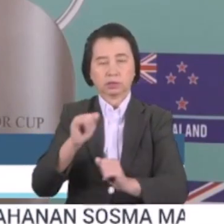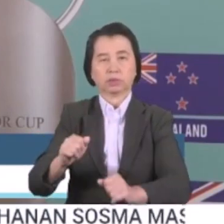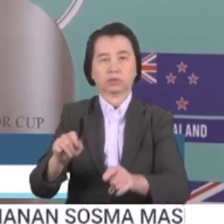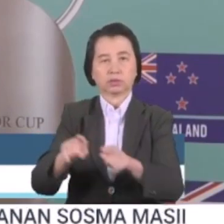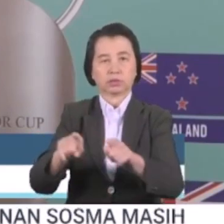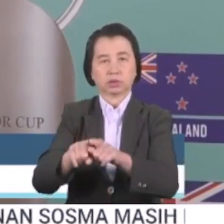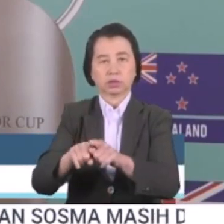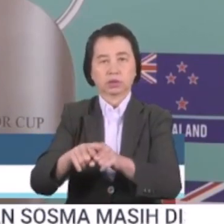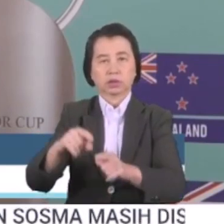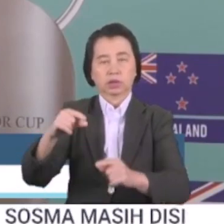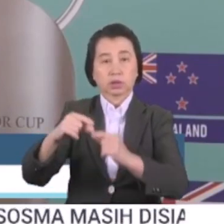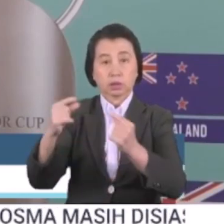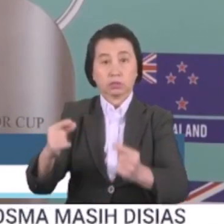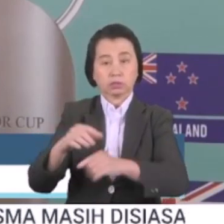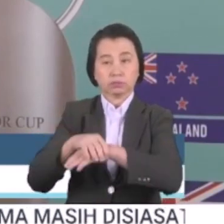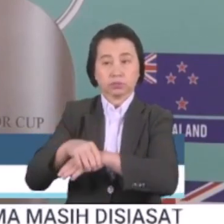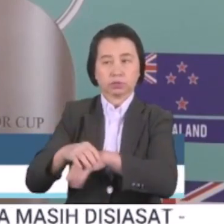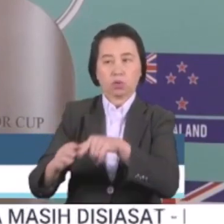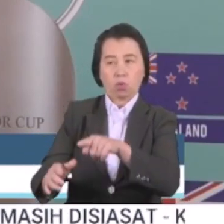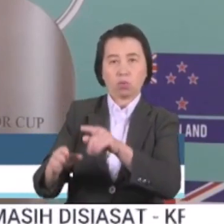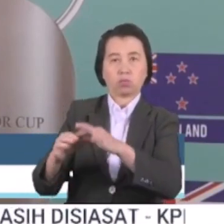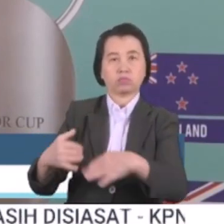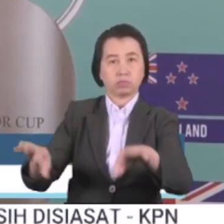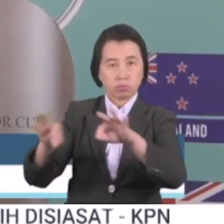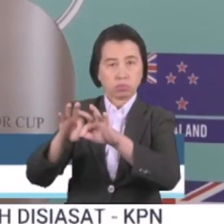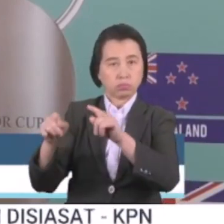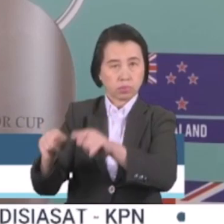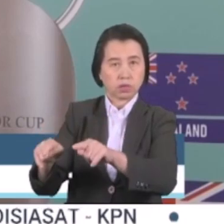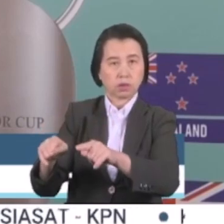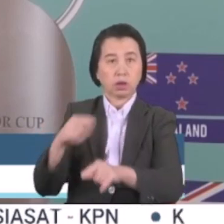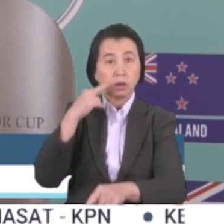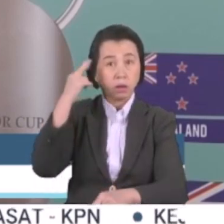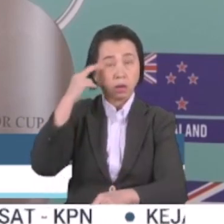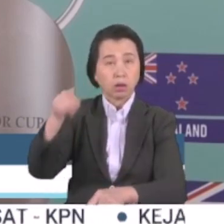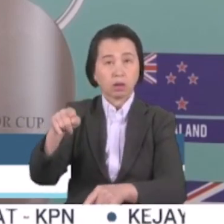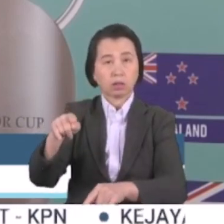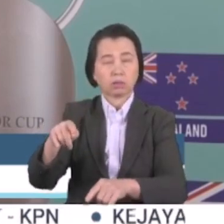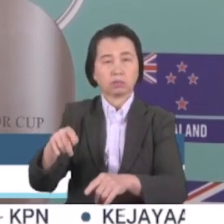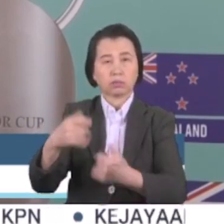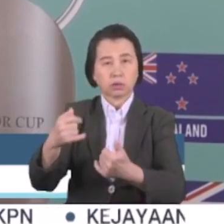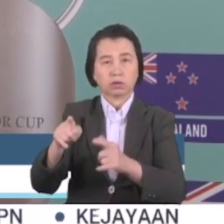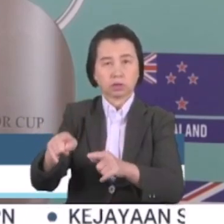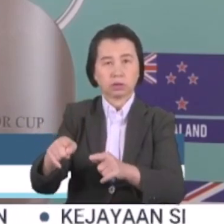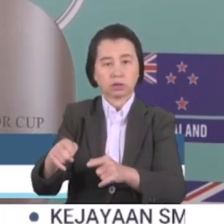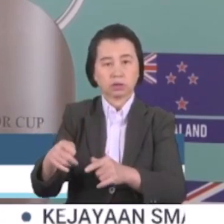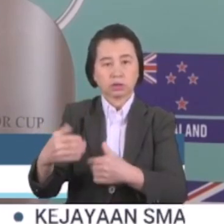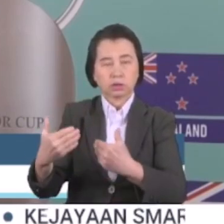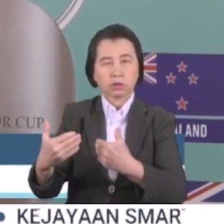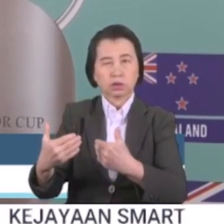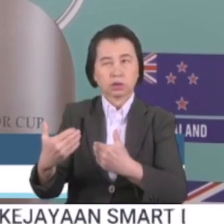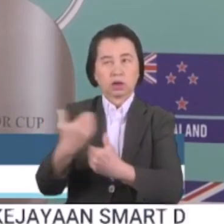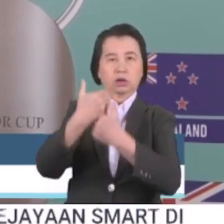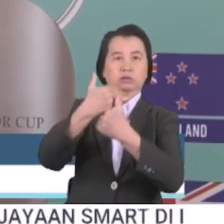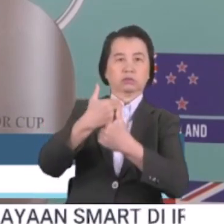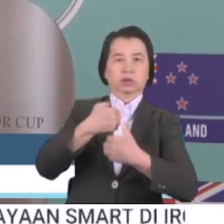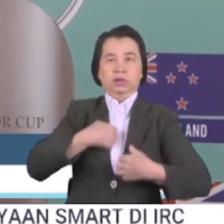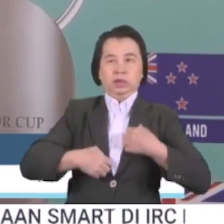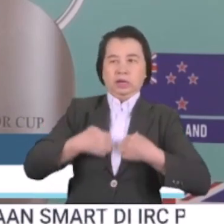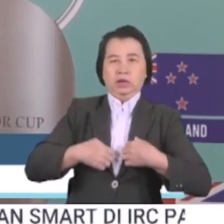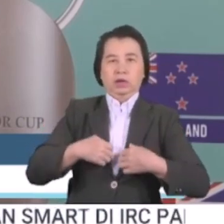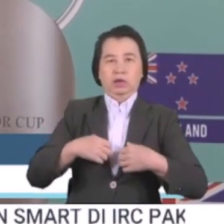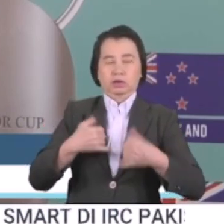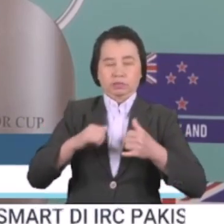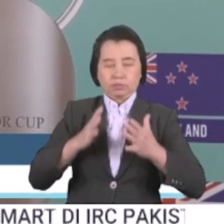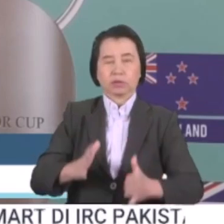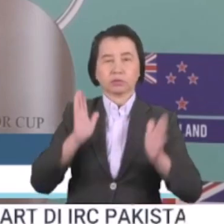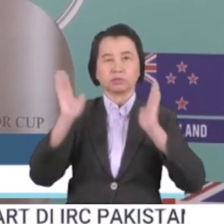Britain adalah satu game yang penting kerana dia punya cara, dia nak ganggu emosi kita. Dia nak breakdown kita punya play. Dia